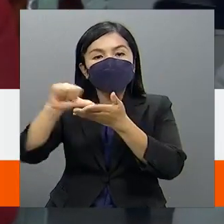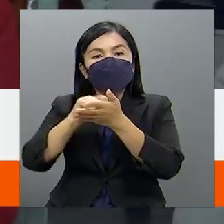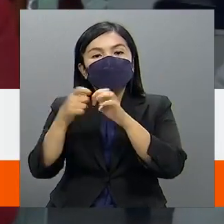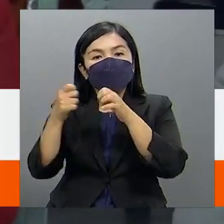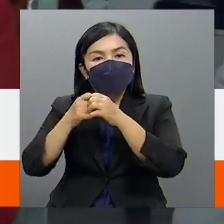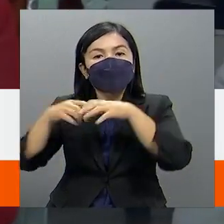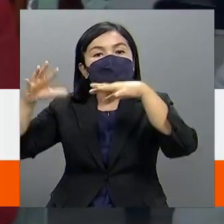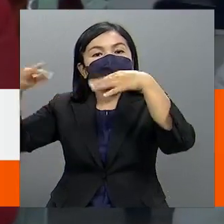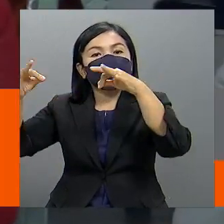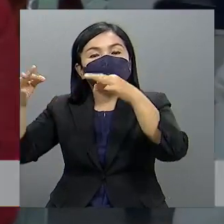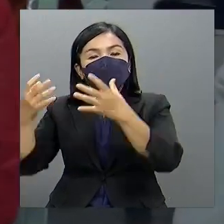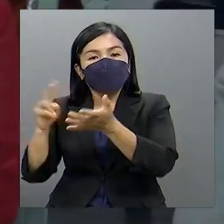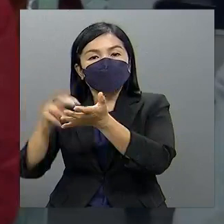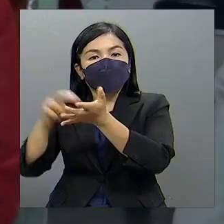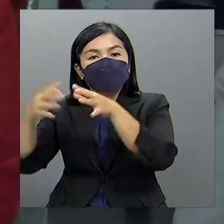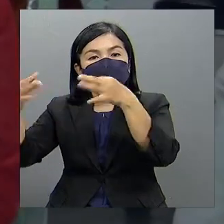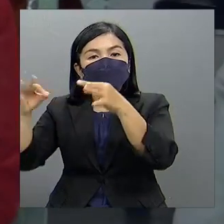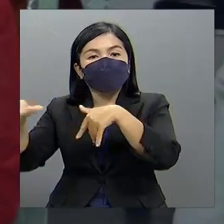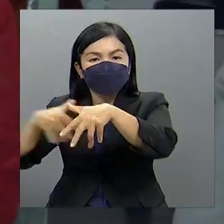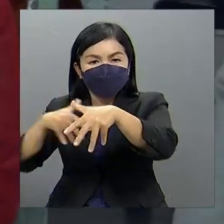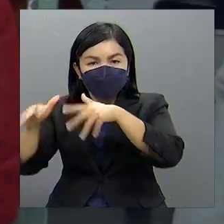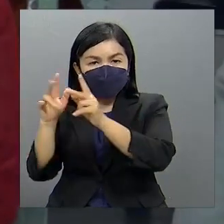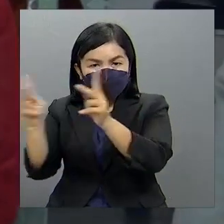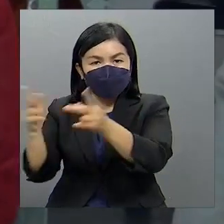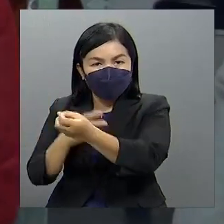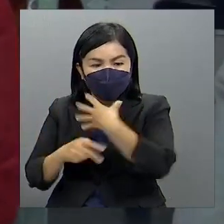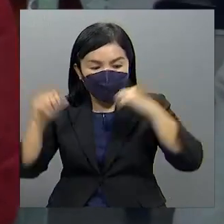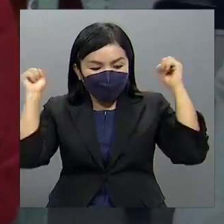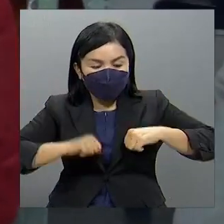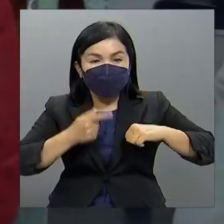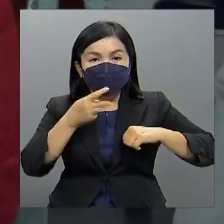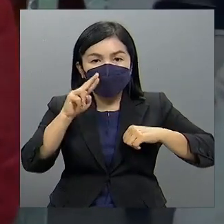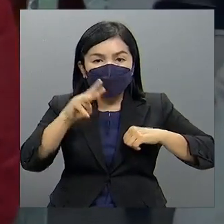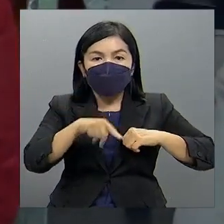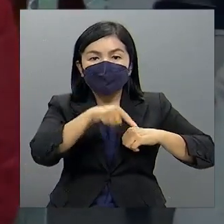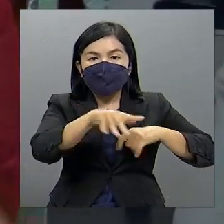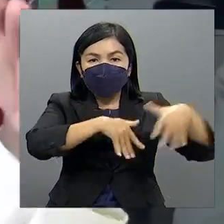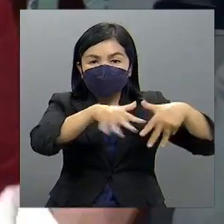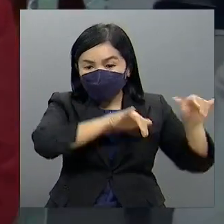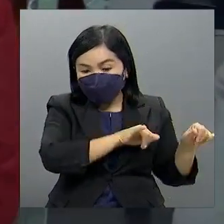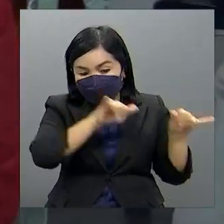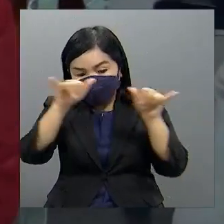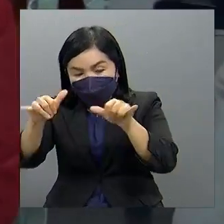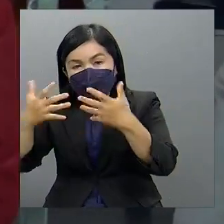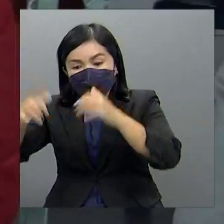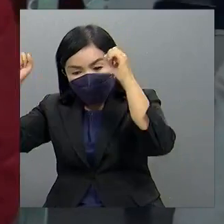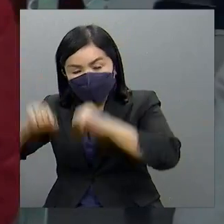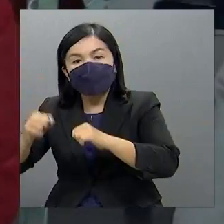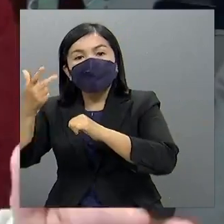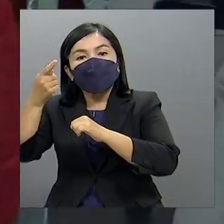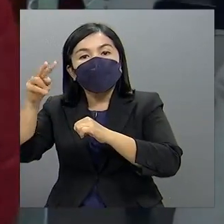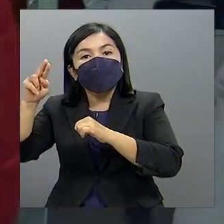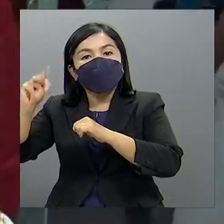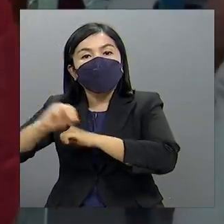ทั้งกันเหมือนกันพูดเลยนะคะว่าในเมื่อมติครมอพยพเราออกมาเพราะฉะนั้นเต็มที่ครม.จะต้องยกเลิกเพิกถอนกฎ